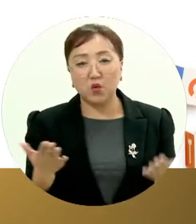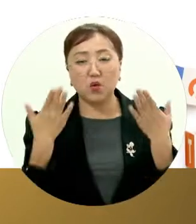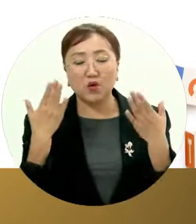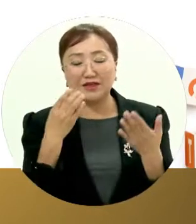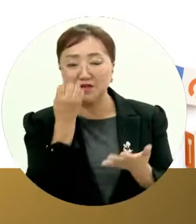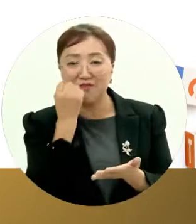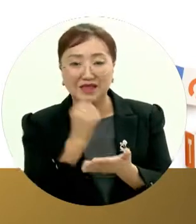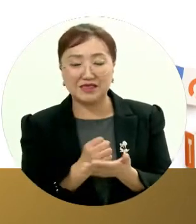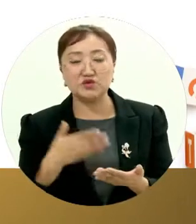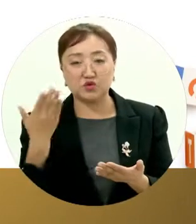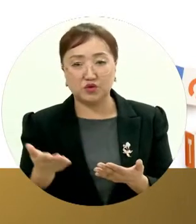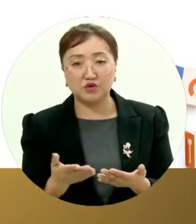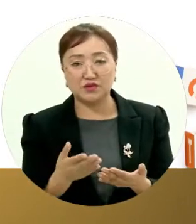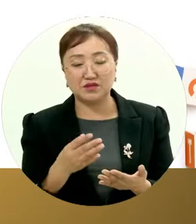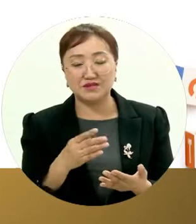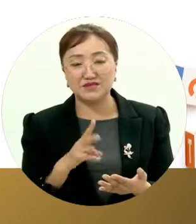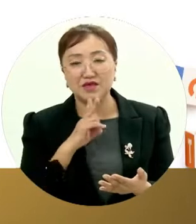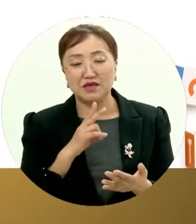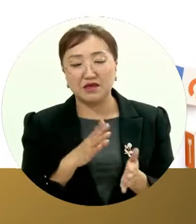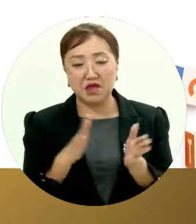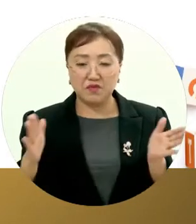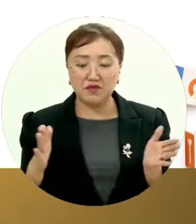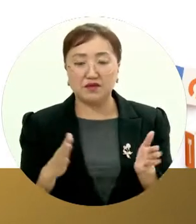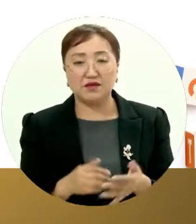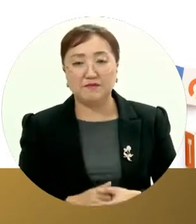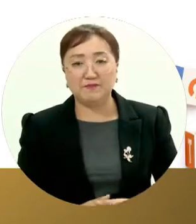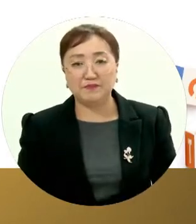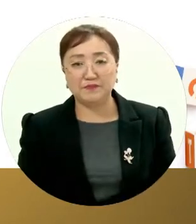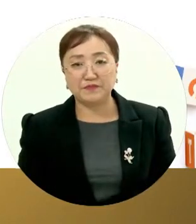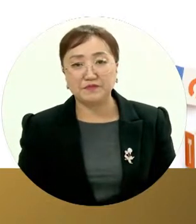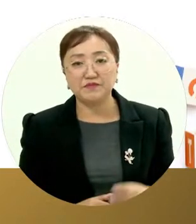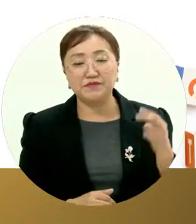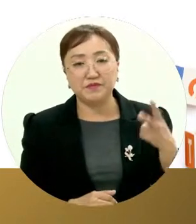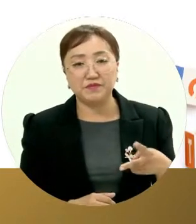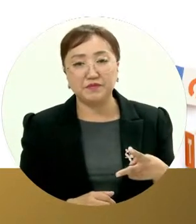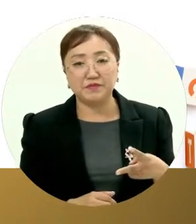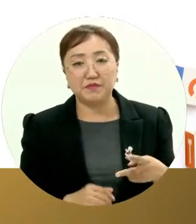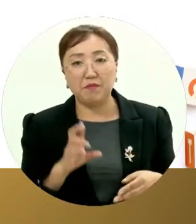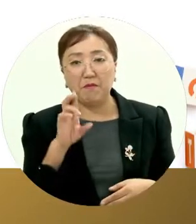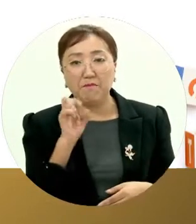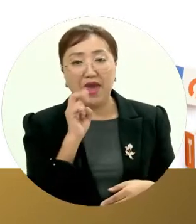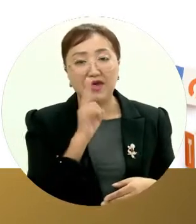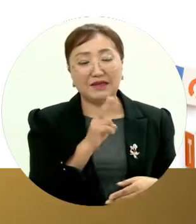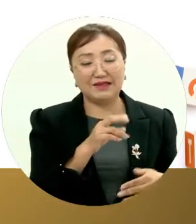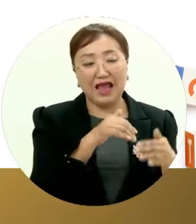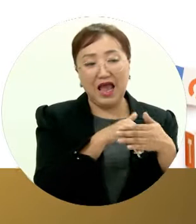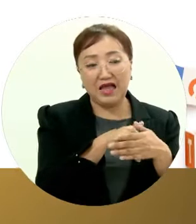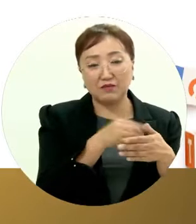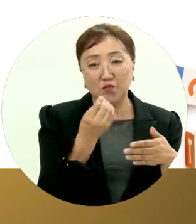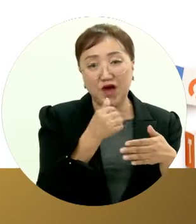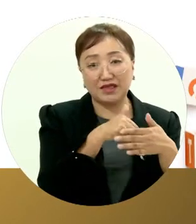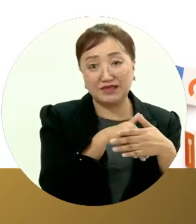тогтоож өгдөг болохоор бас энийг хараад цохирдог үйл явц харагдчих. За хоёрдугаарт нь банкнд